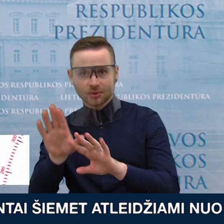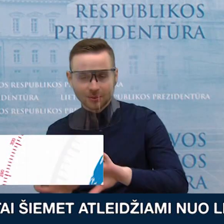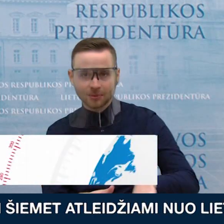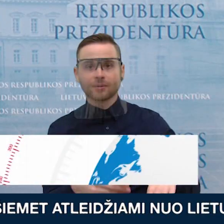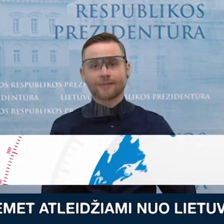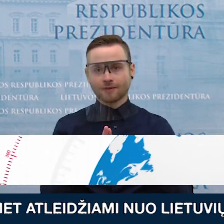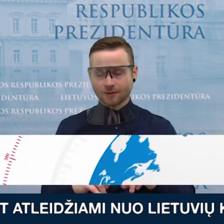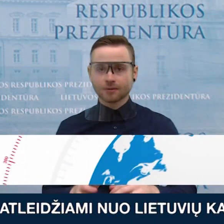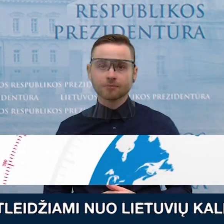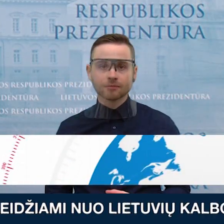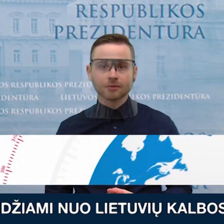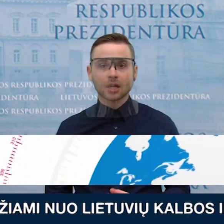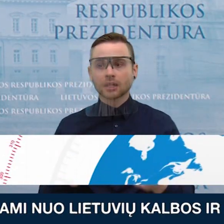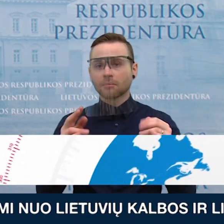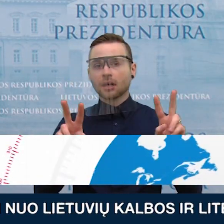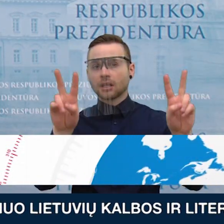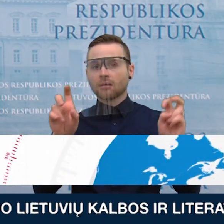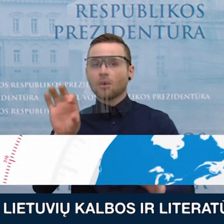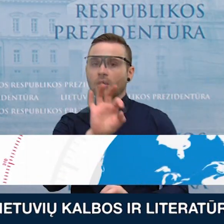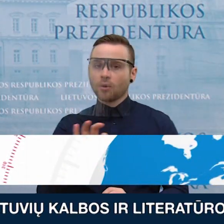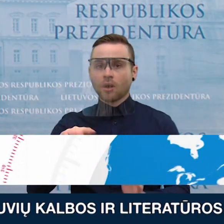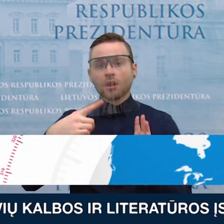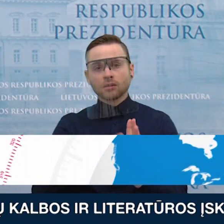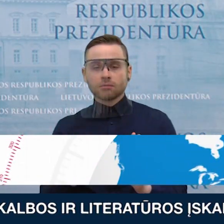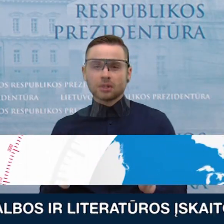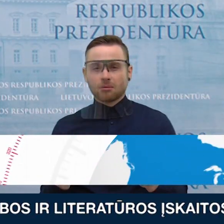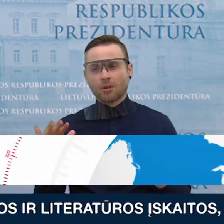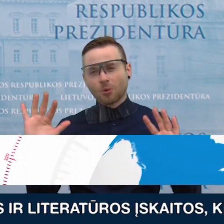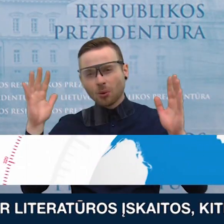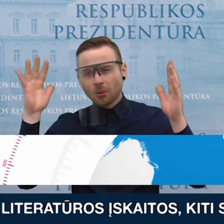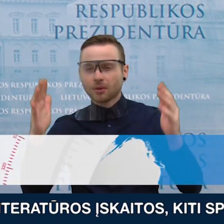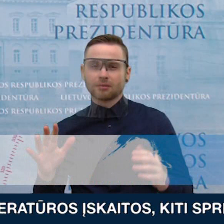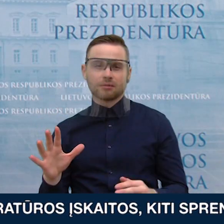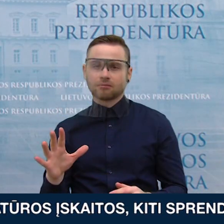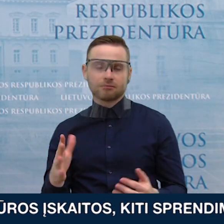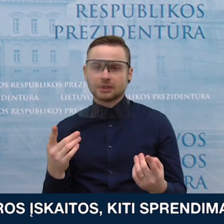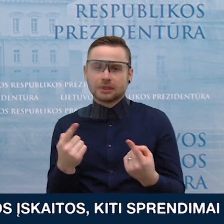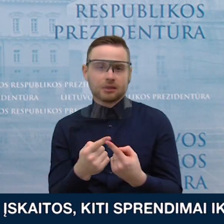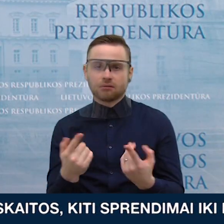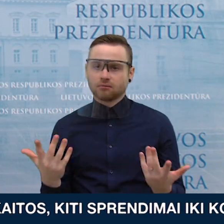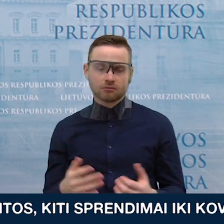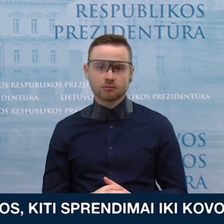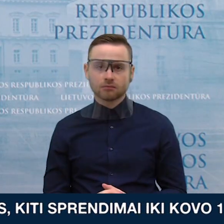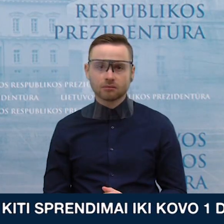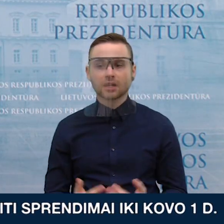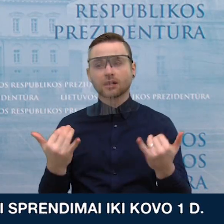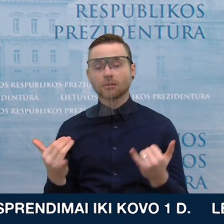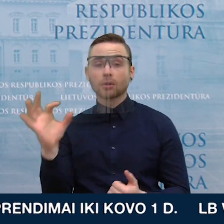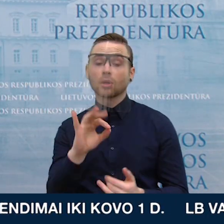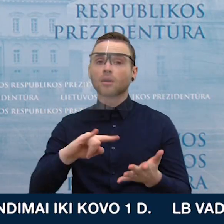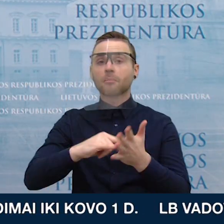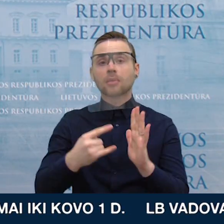klausimo svarstyti nėra prasmės, jeigu bus įgyvendintas šitas planas, apie kurį mes šiandien